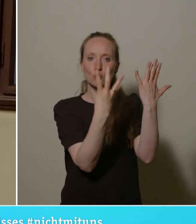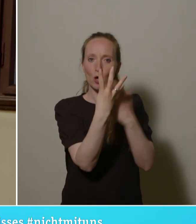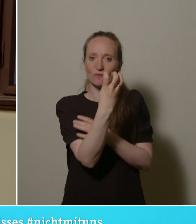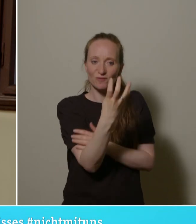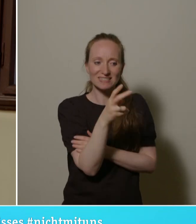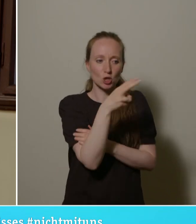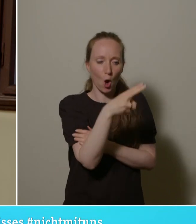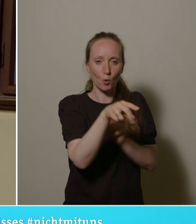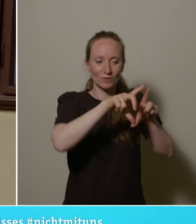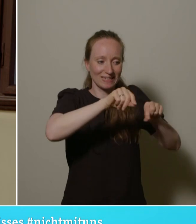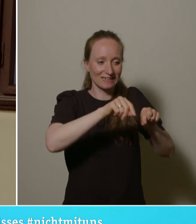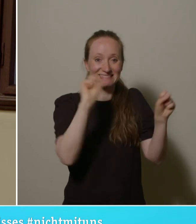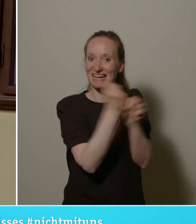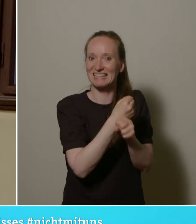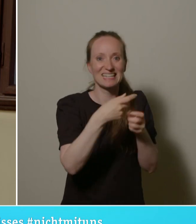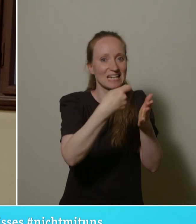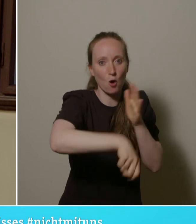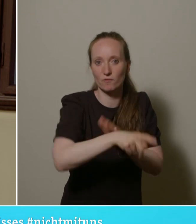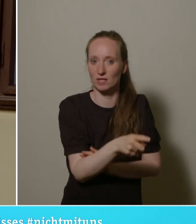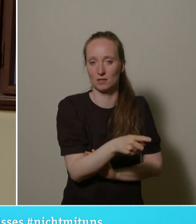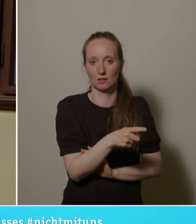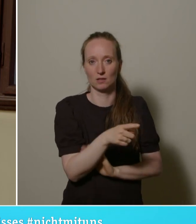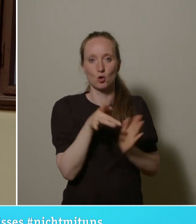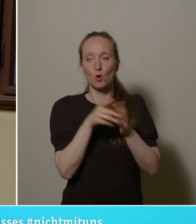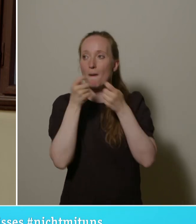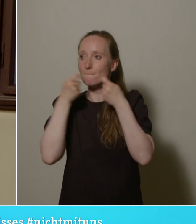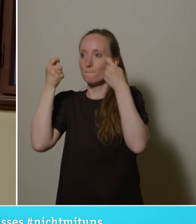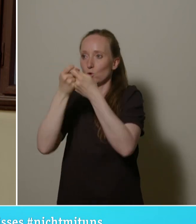nicht vorgesehen in der derzeitigen Konstellation, die der Bund